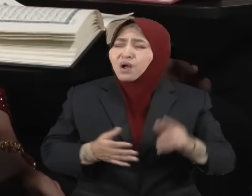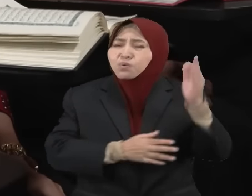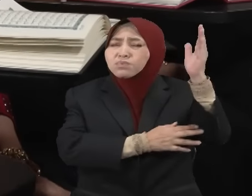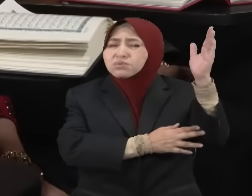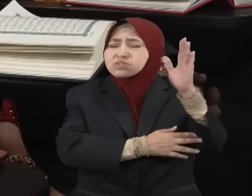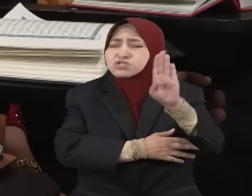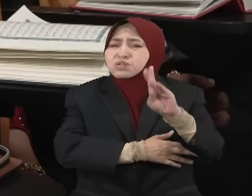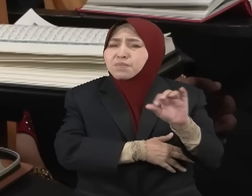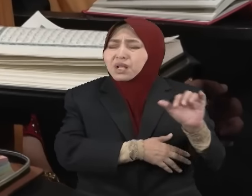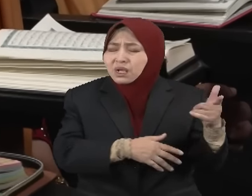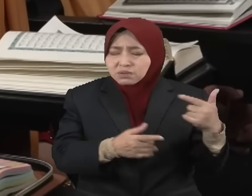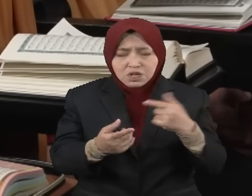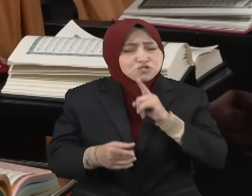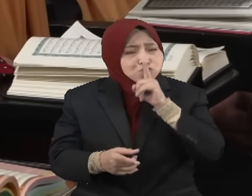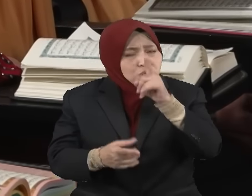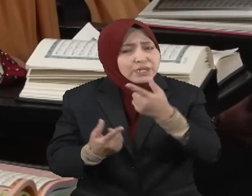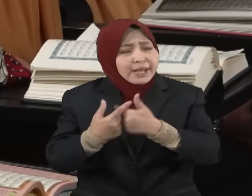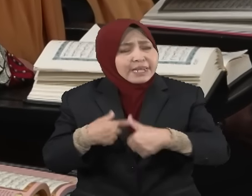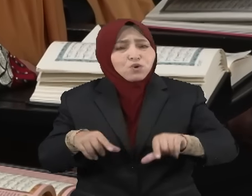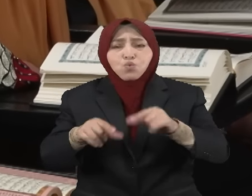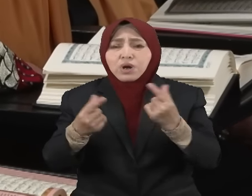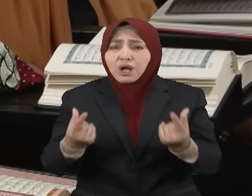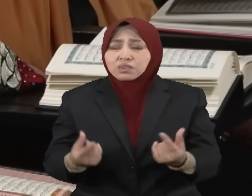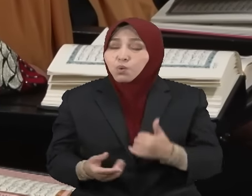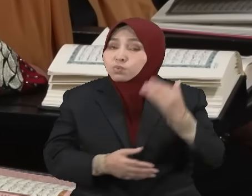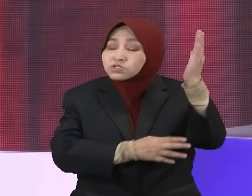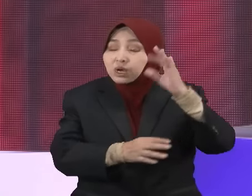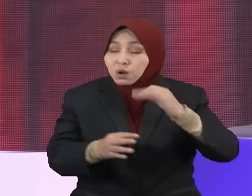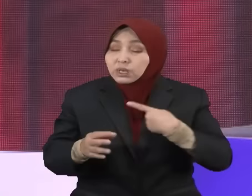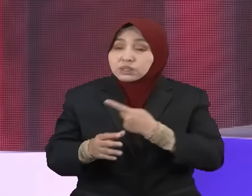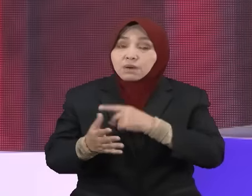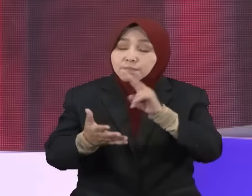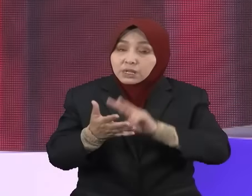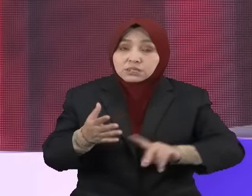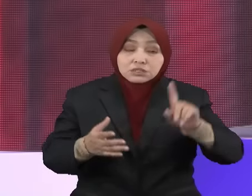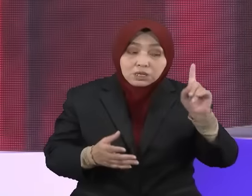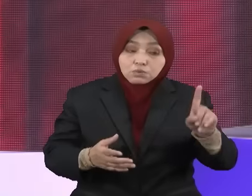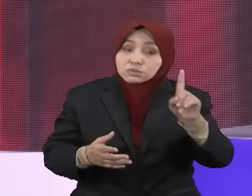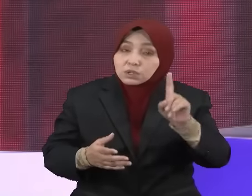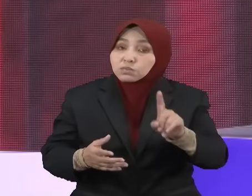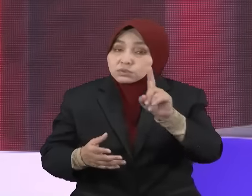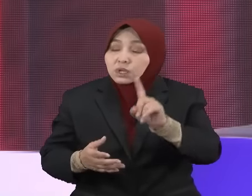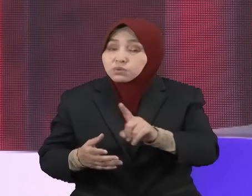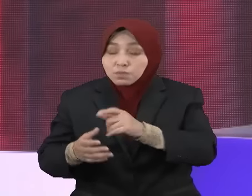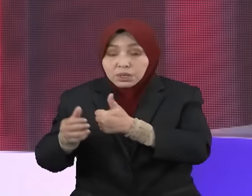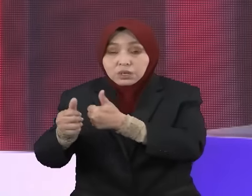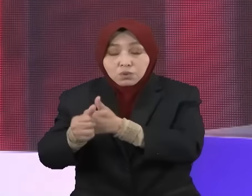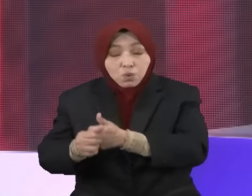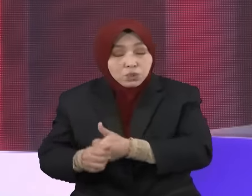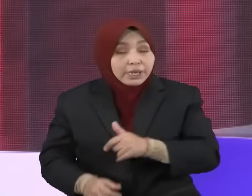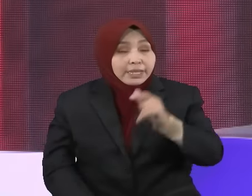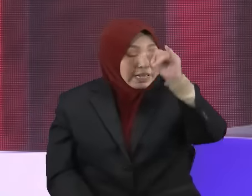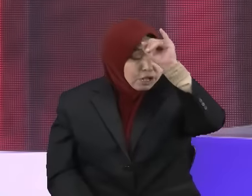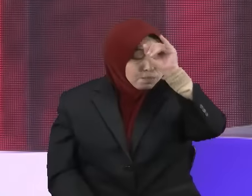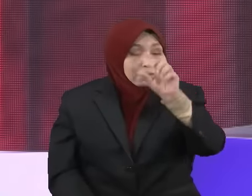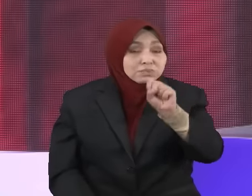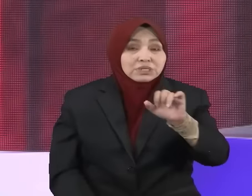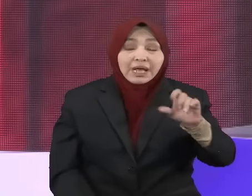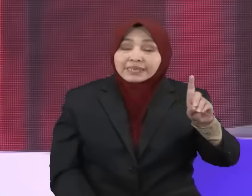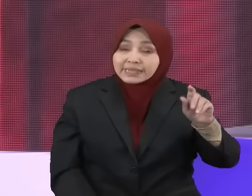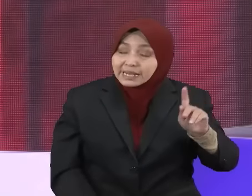tentunya daripada Al-Quran, Ustaz. Inilah hujah yang kalau kita baca satu demi satu, menurut Imam Sa'di, dia menyatakan